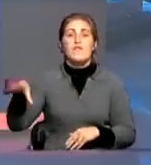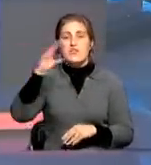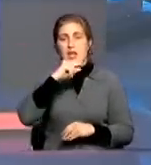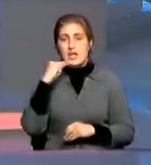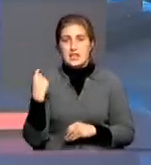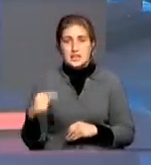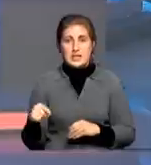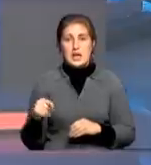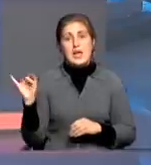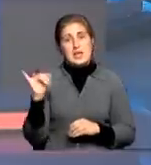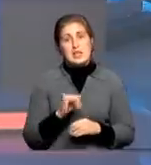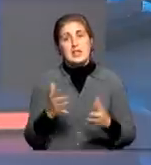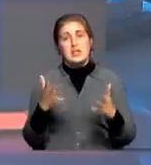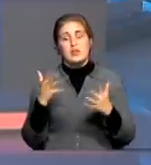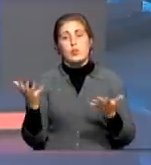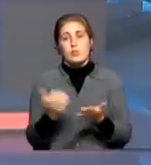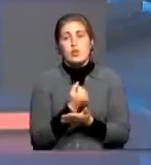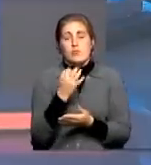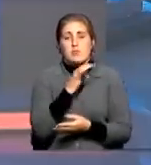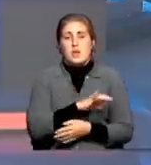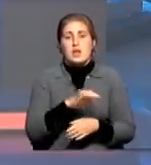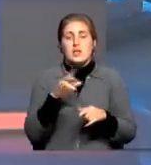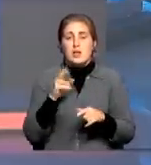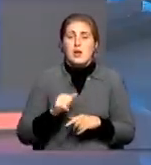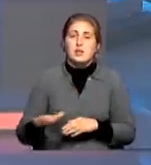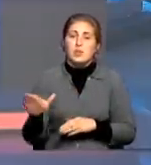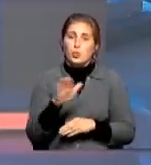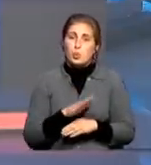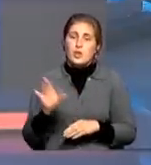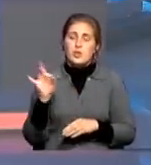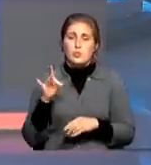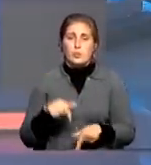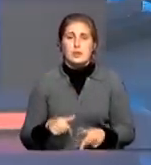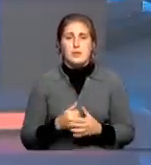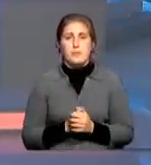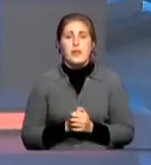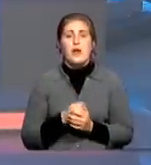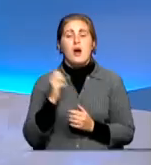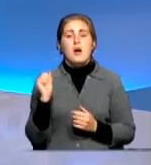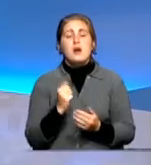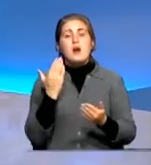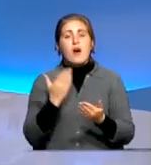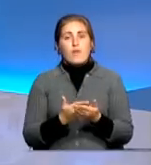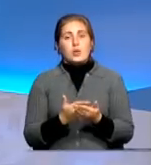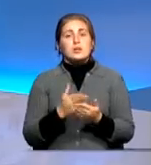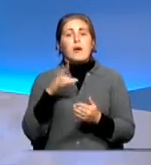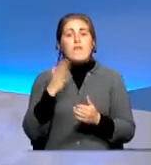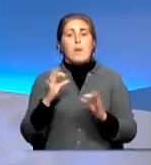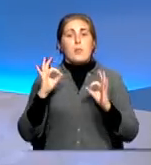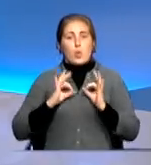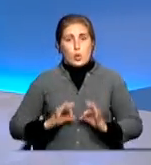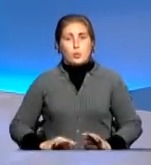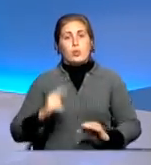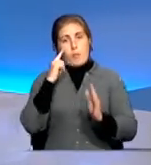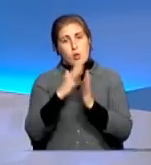и, естественно, успешно применяется на территории республики. Ну а вот непосредственно в прокуратуру